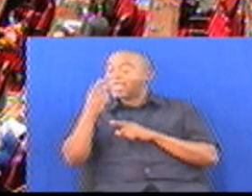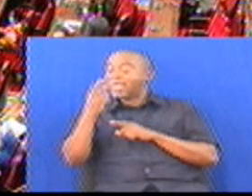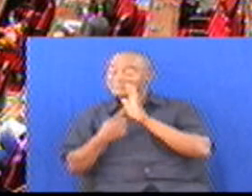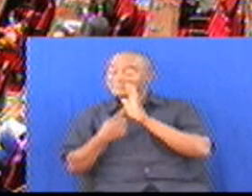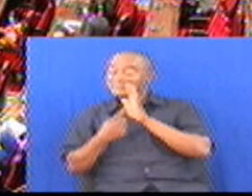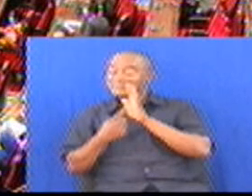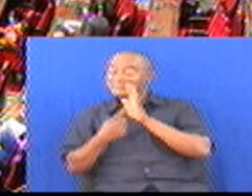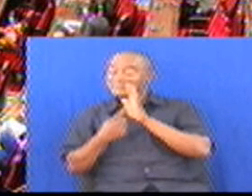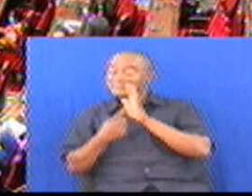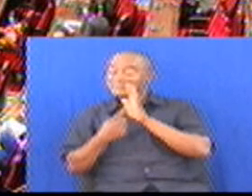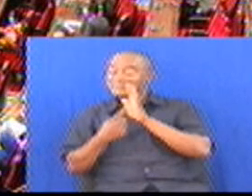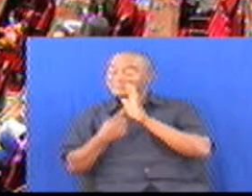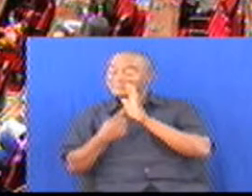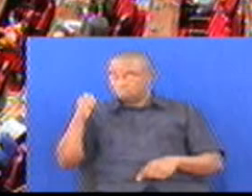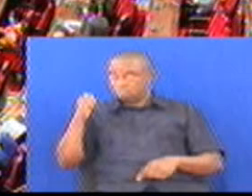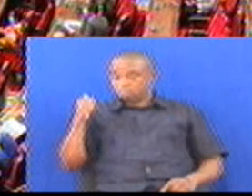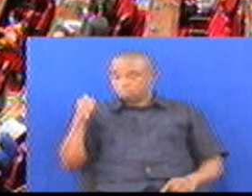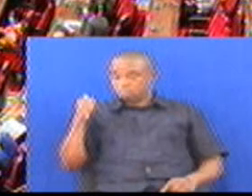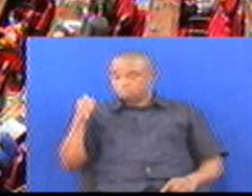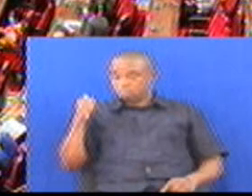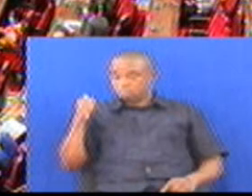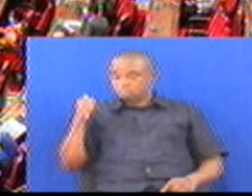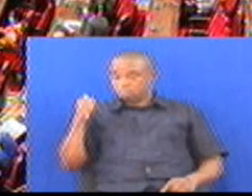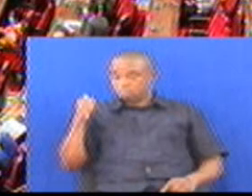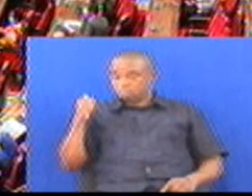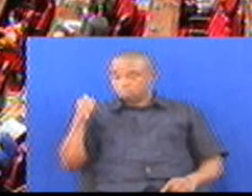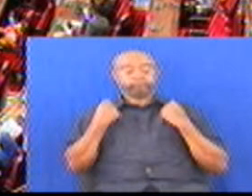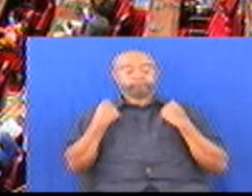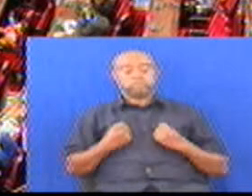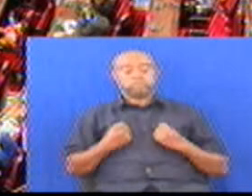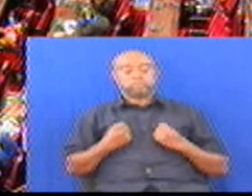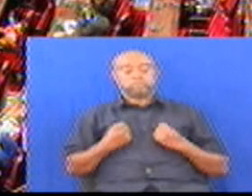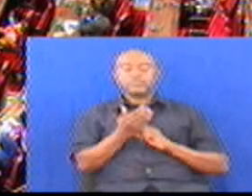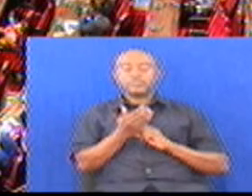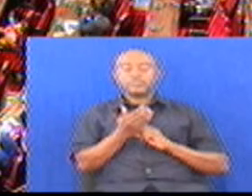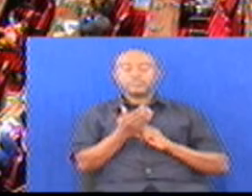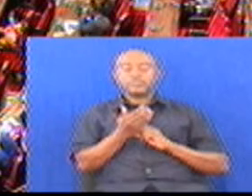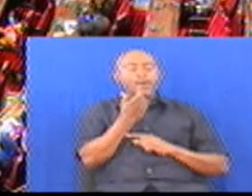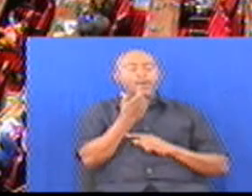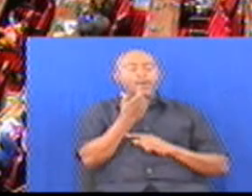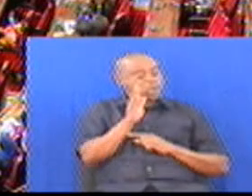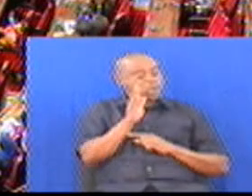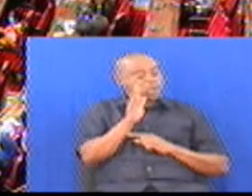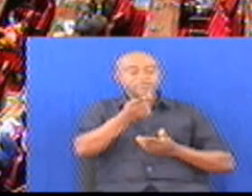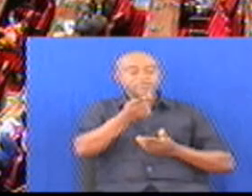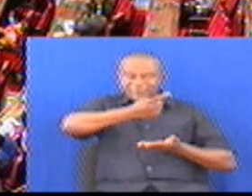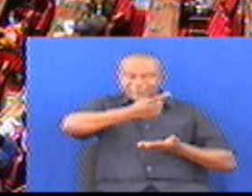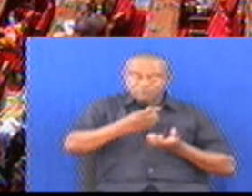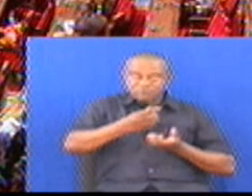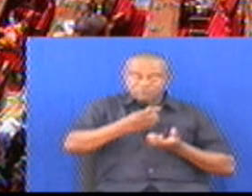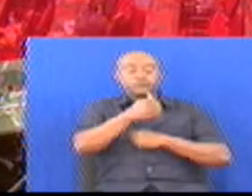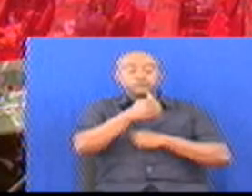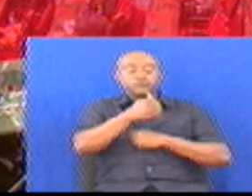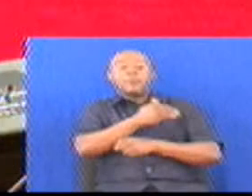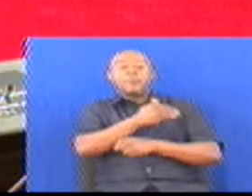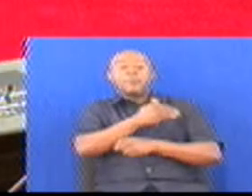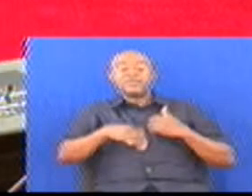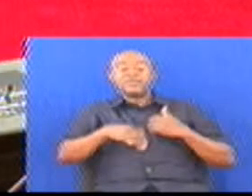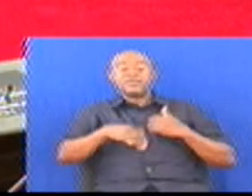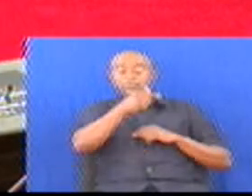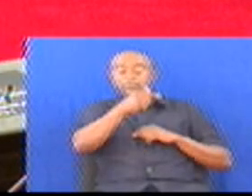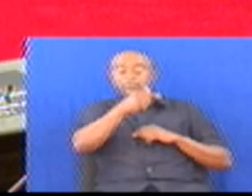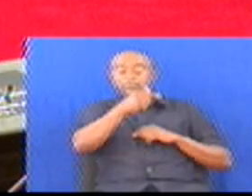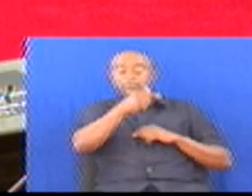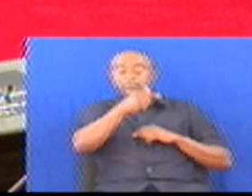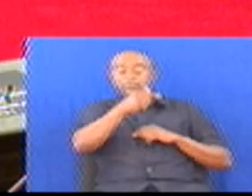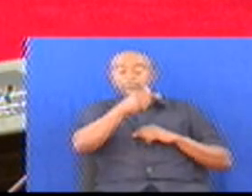mwaka 2019, na kuimarika kwa upatikanaji wa dawa muhimu katika vituo vya kutolea huduma za afya nchini